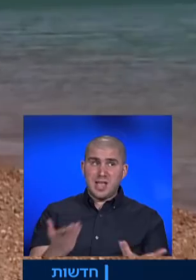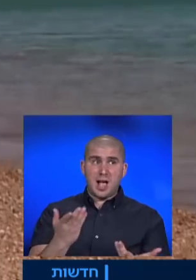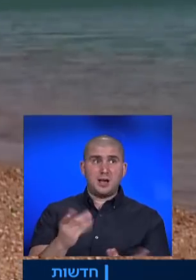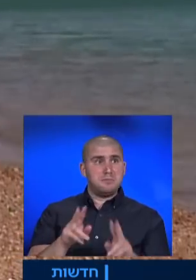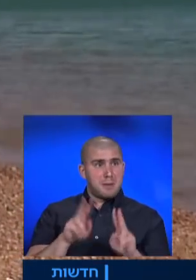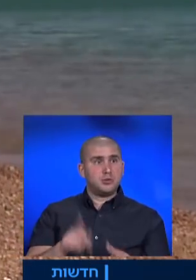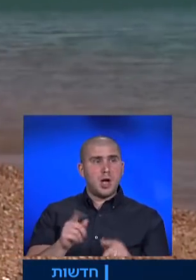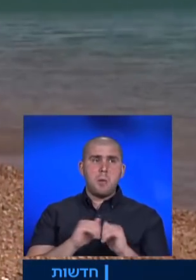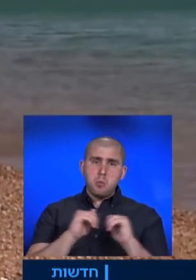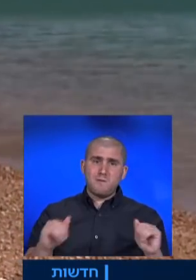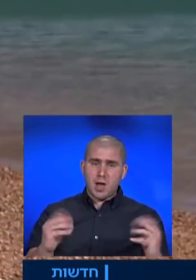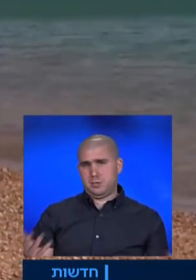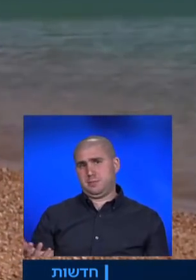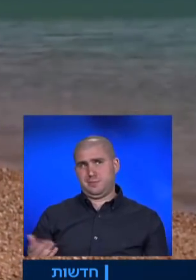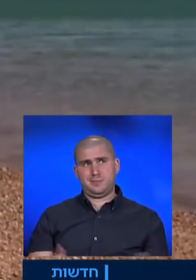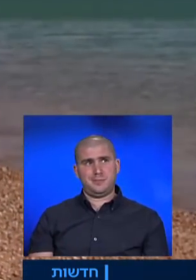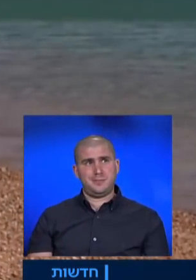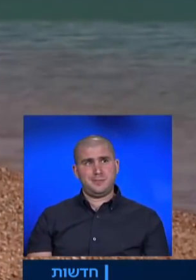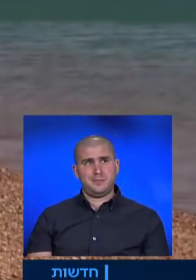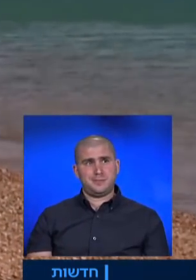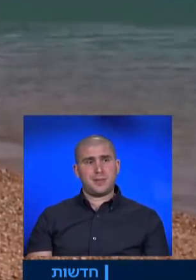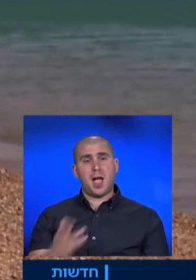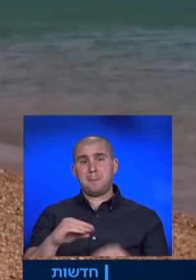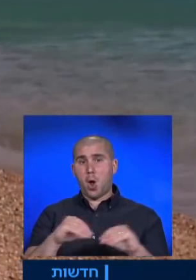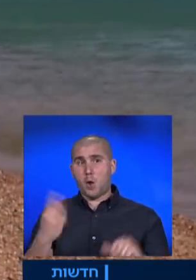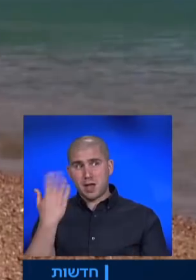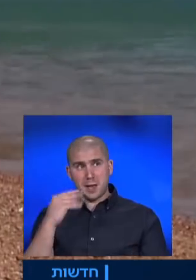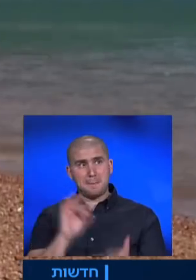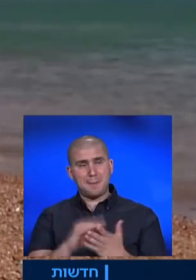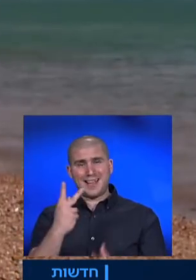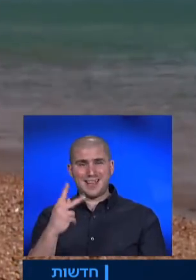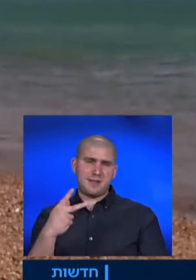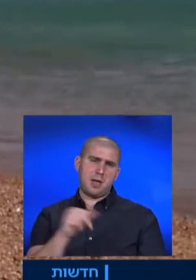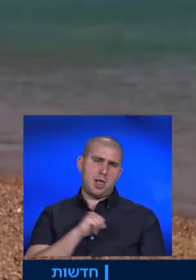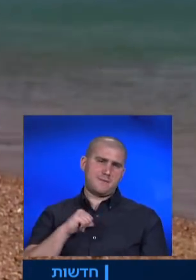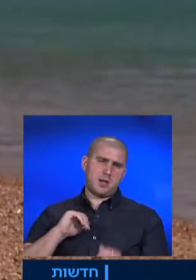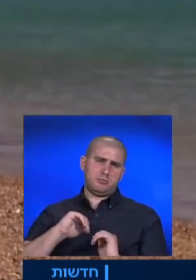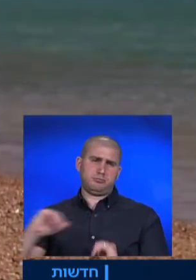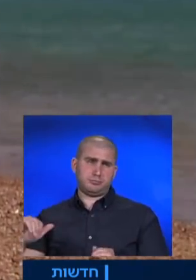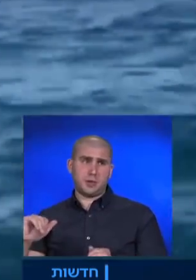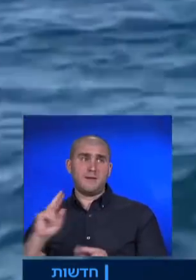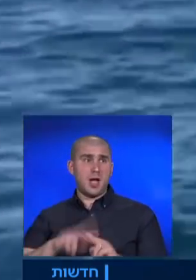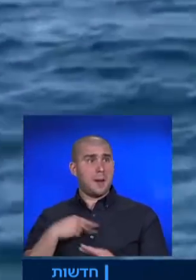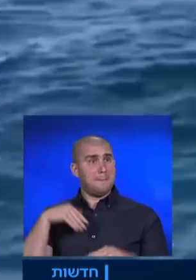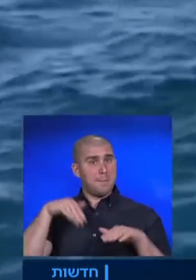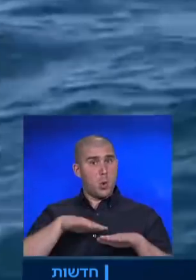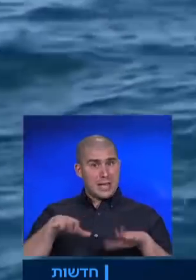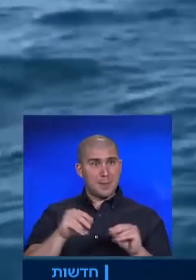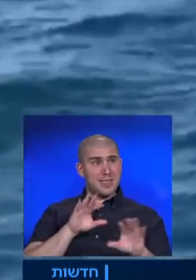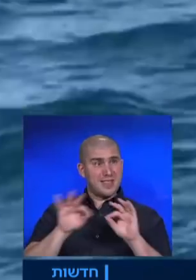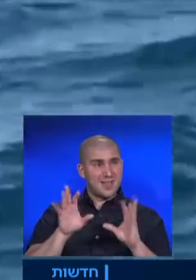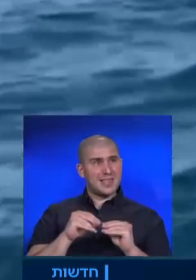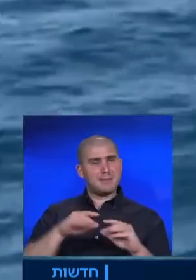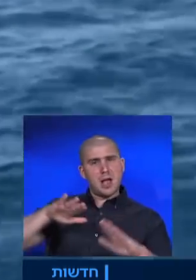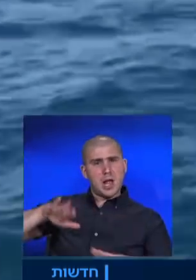מופרד. זאת אומרת, היה בחוף כשקטי ופיר לבד, והיה כשאנחנו בים עם הנבחרת, עם הגלישה. זה היה